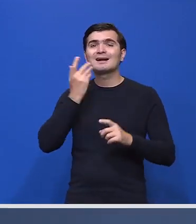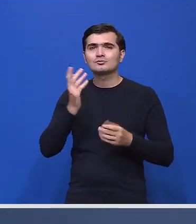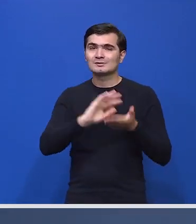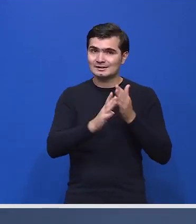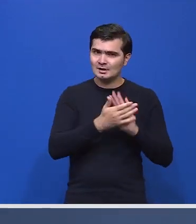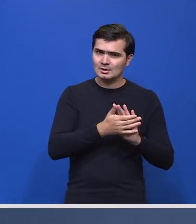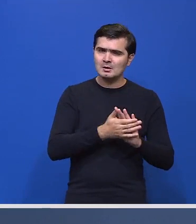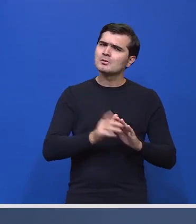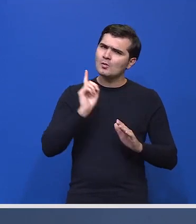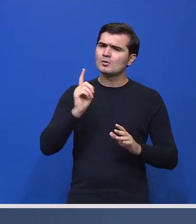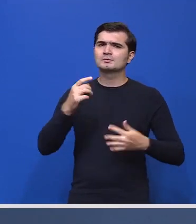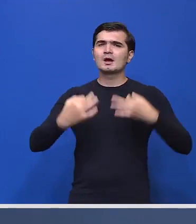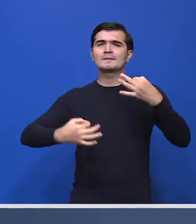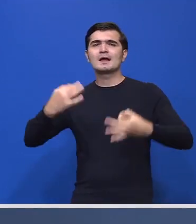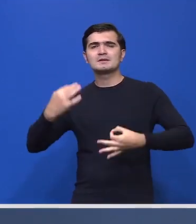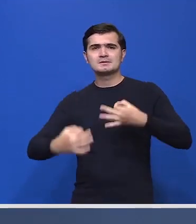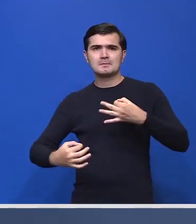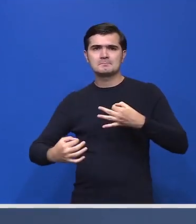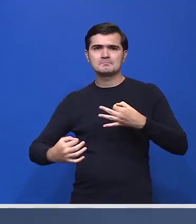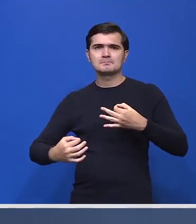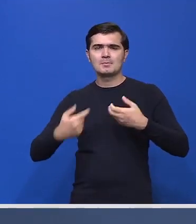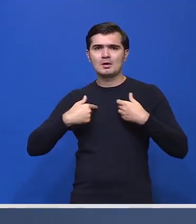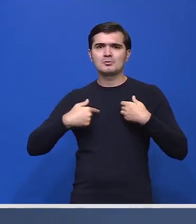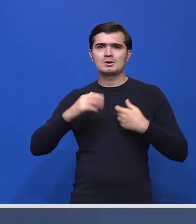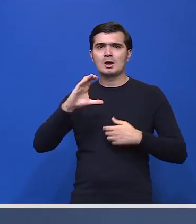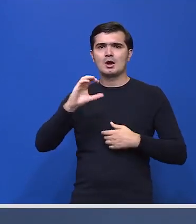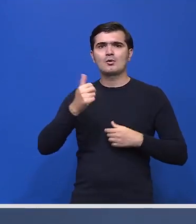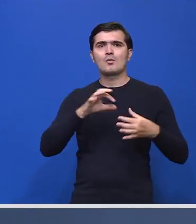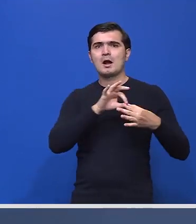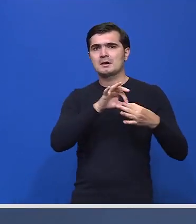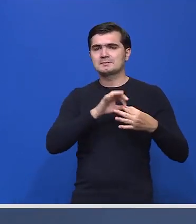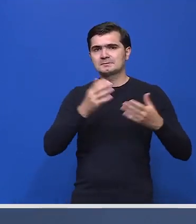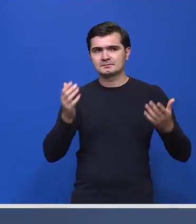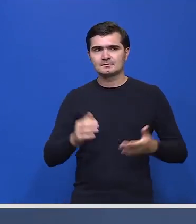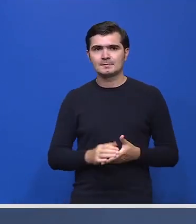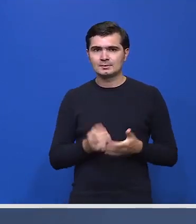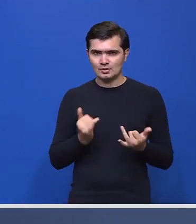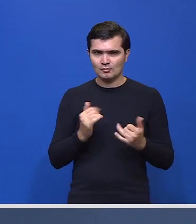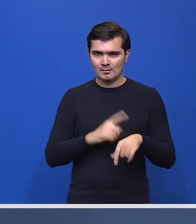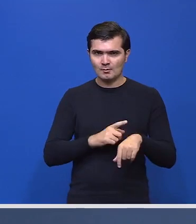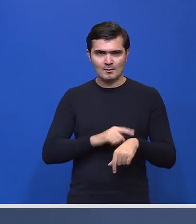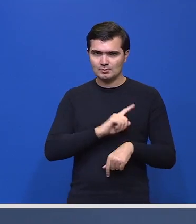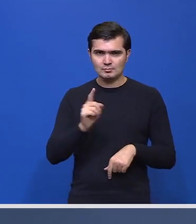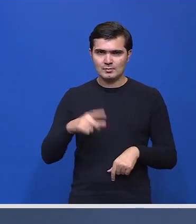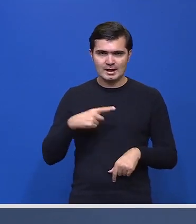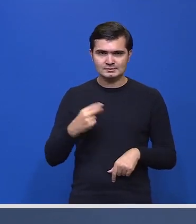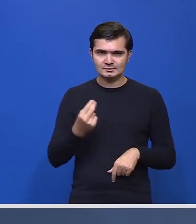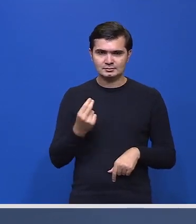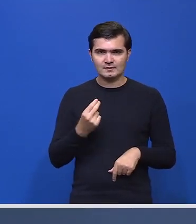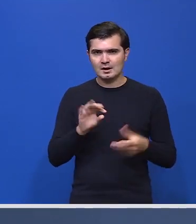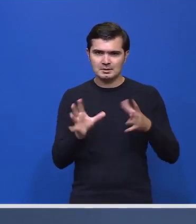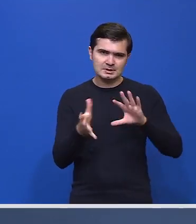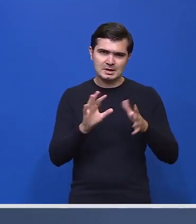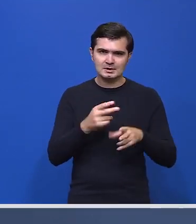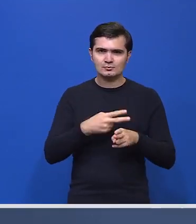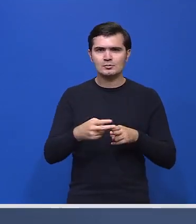le vom analiza în cadrul coaliției. În acest moment să înțeleg că nu există ceva cât de cât